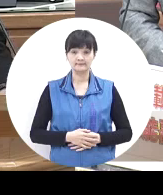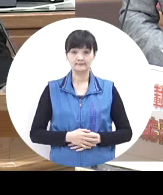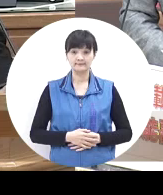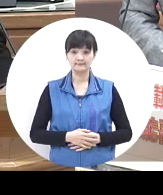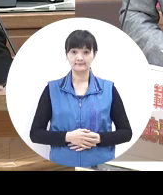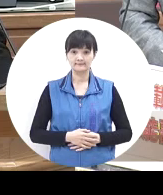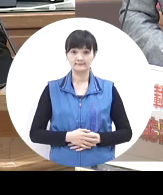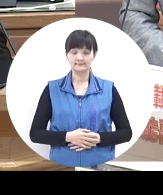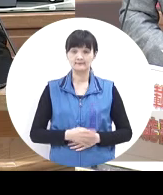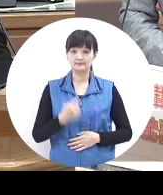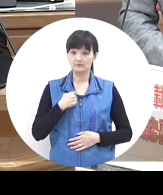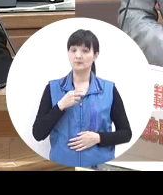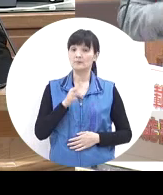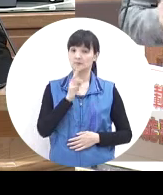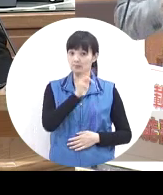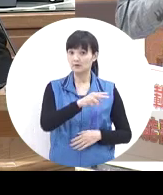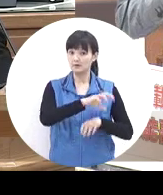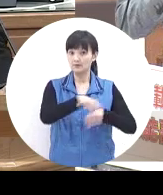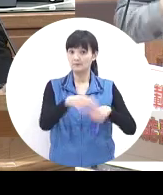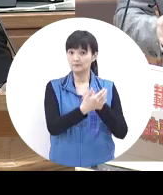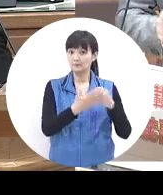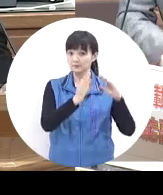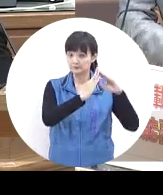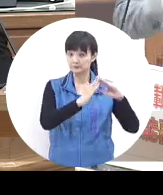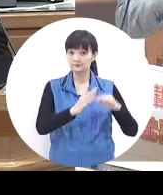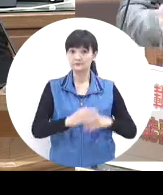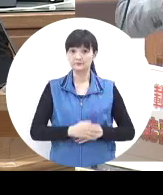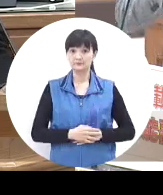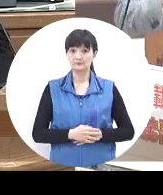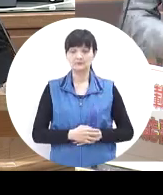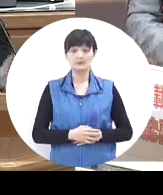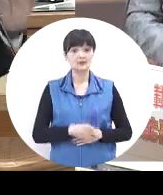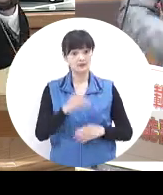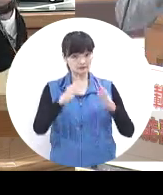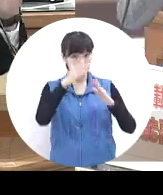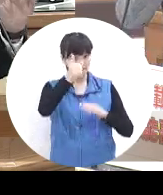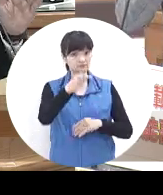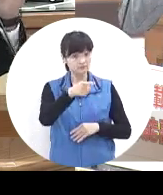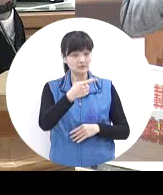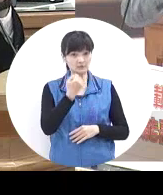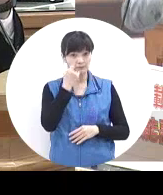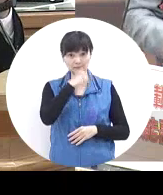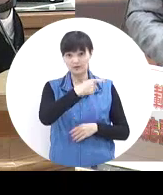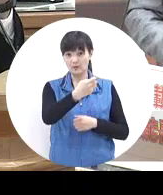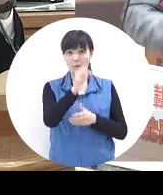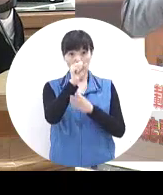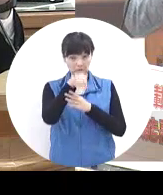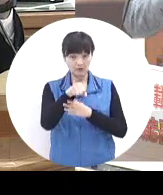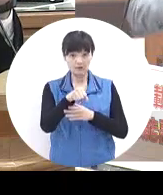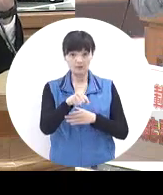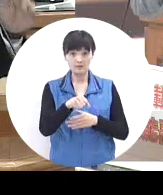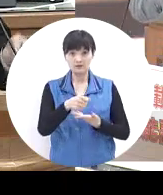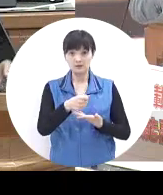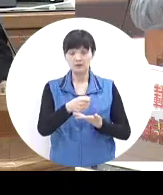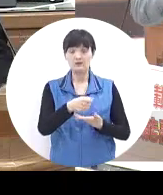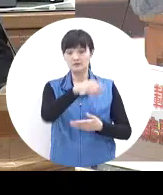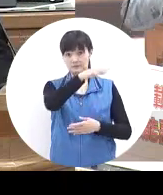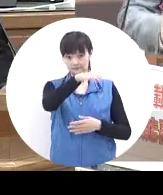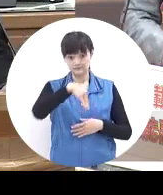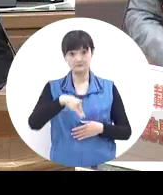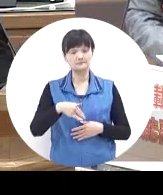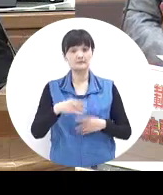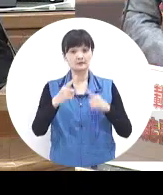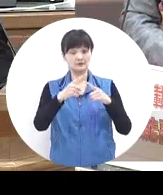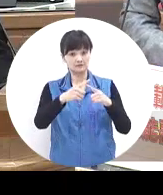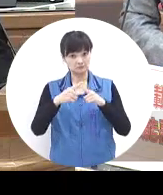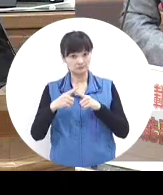直要求环保局要跟 市长，就是给我一个承诺，到地方来做说明会。 我们 既然你们要做了，就勇敢的到地方来做